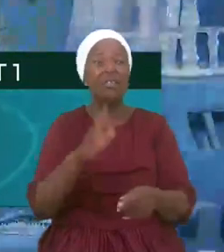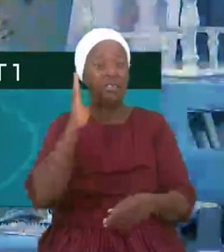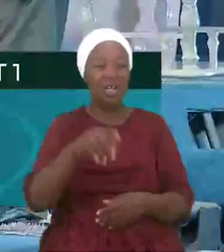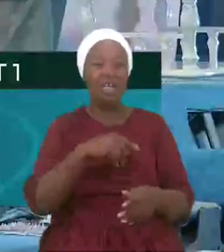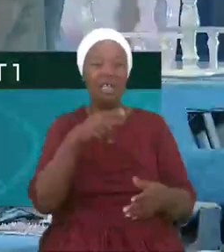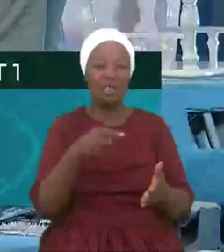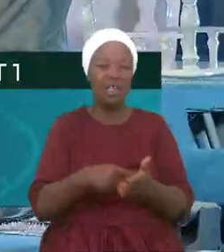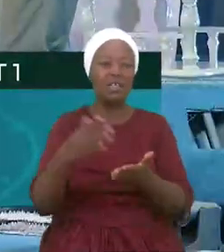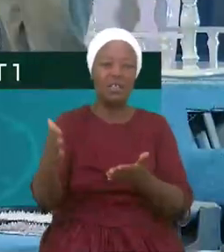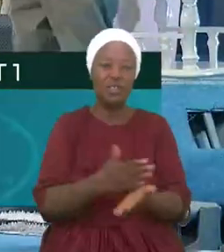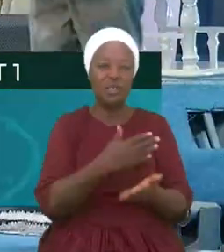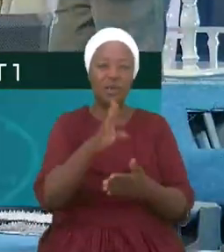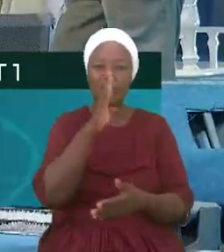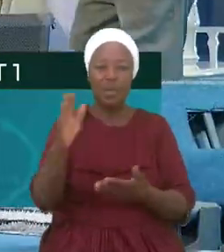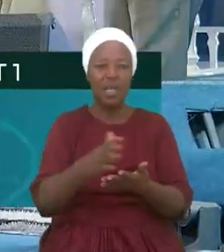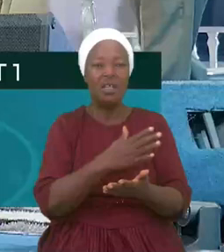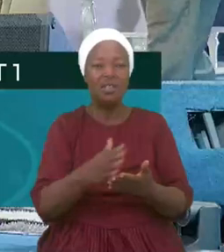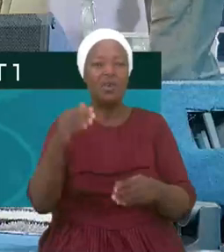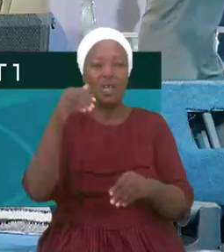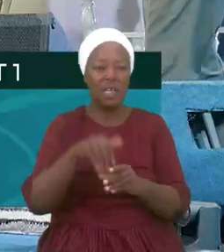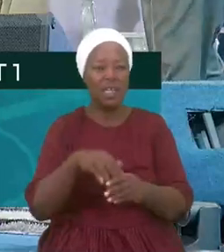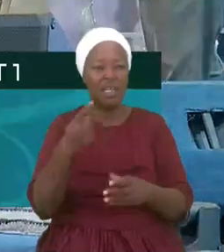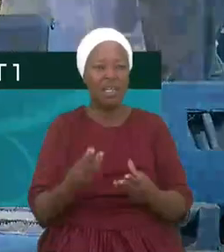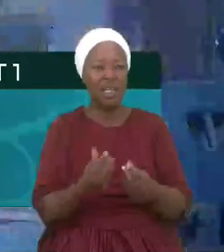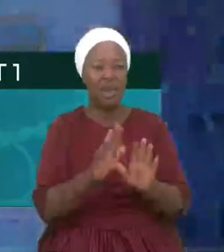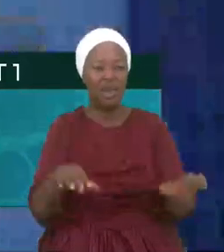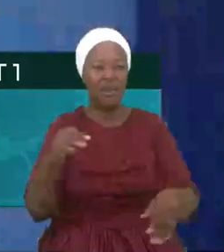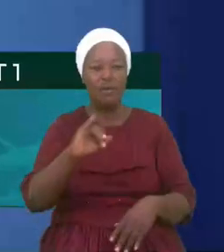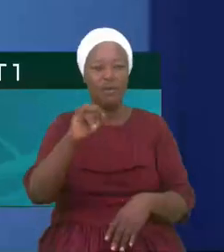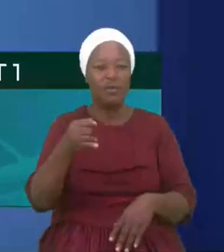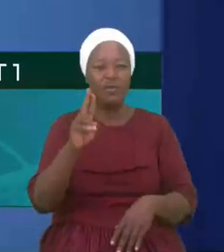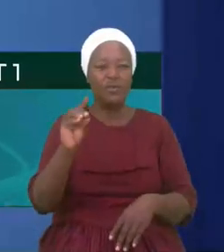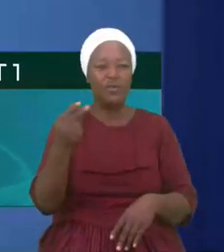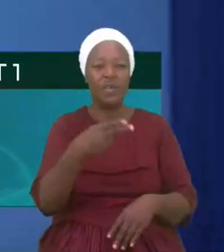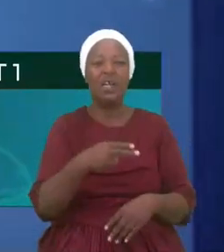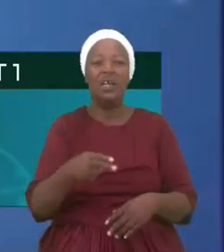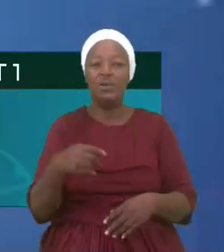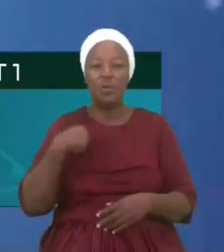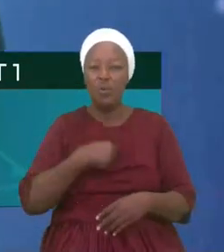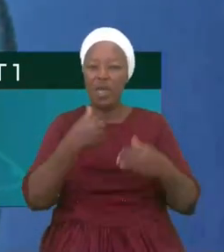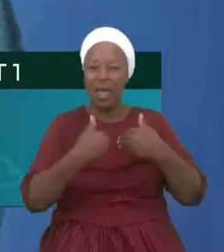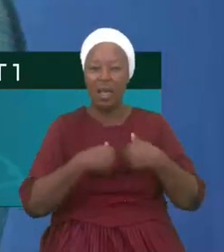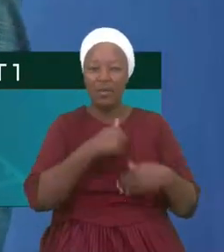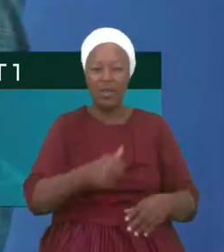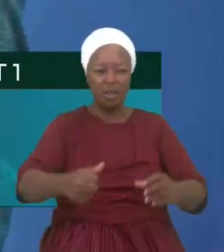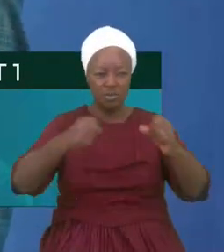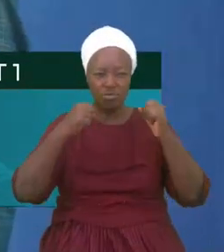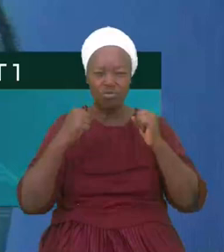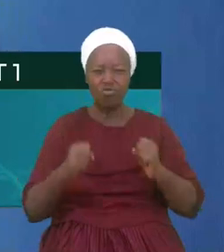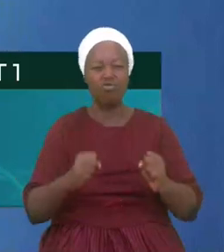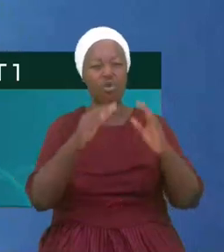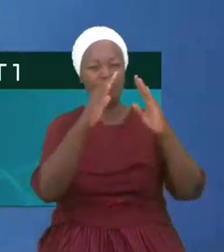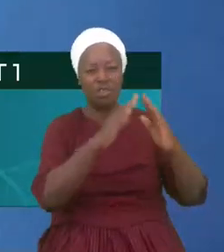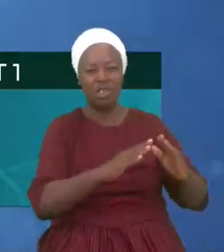1 en ce jour voici le jour on chantera ce quantique dans le pays de